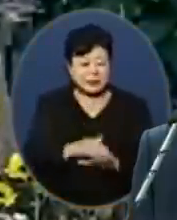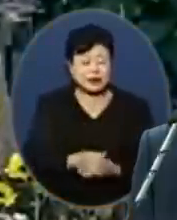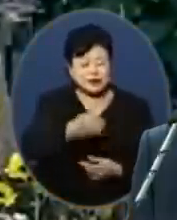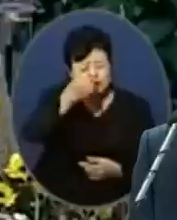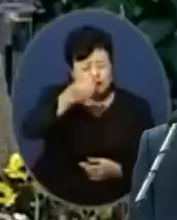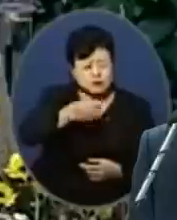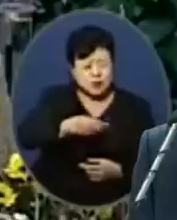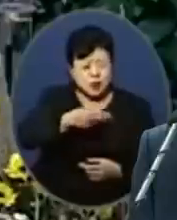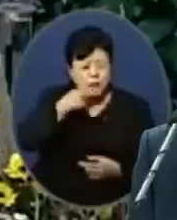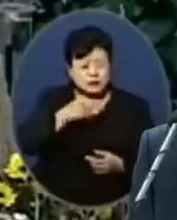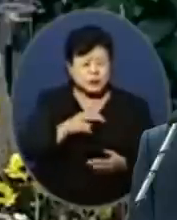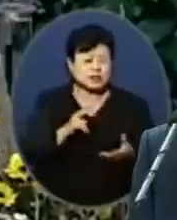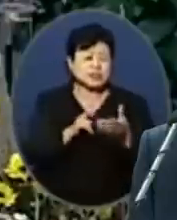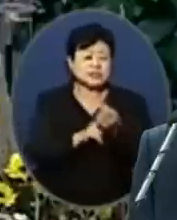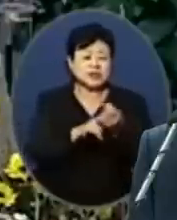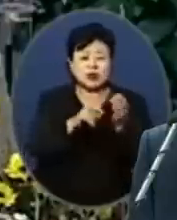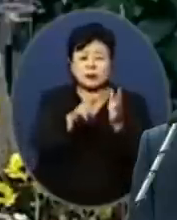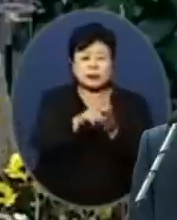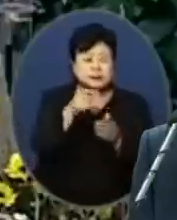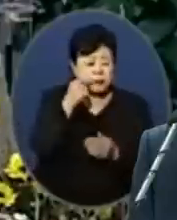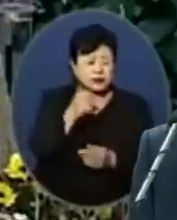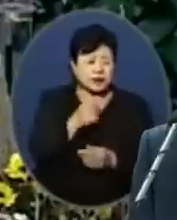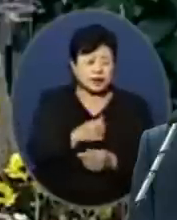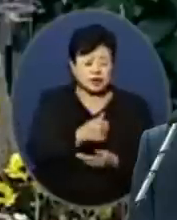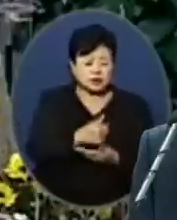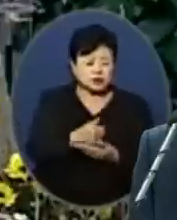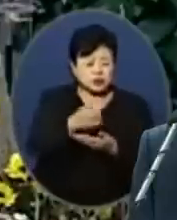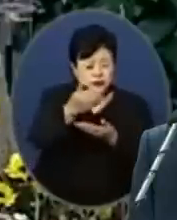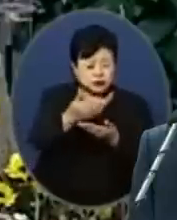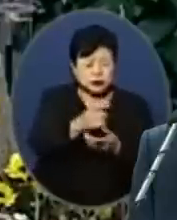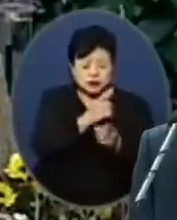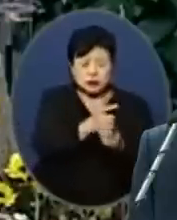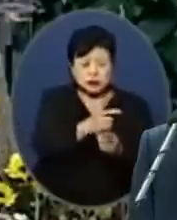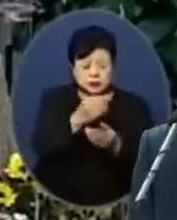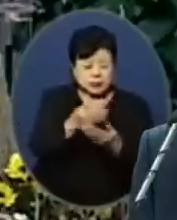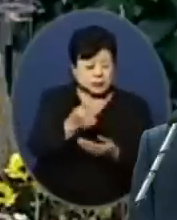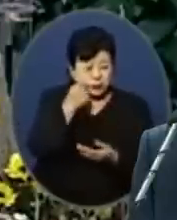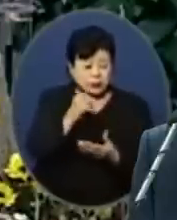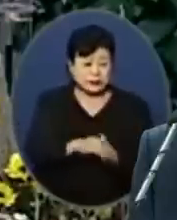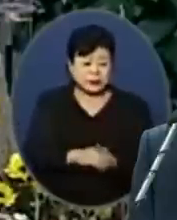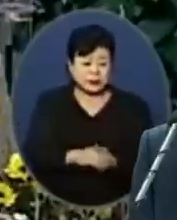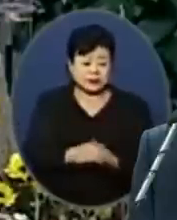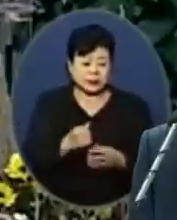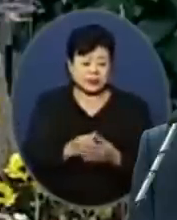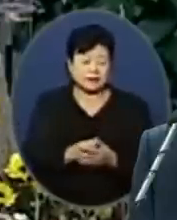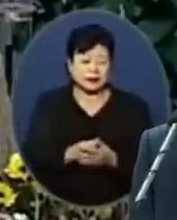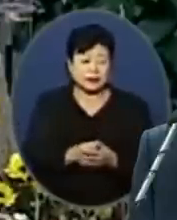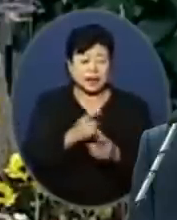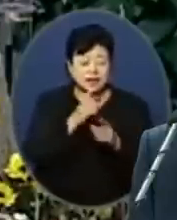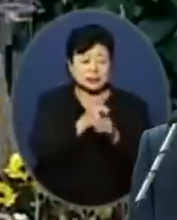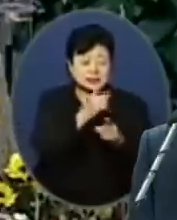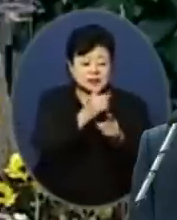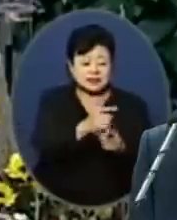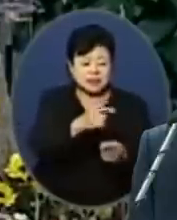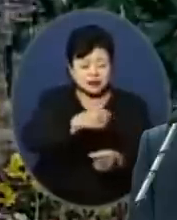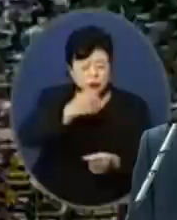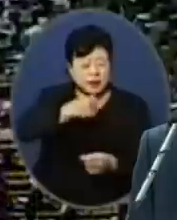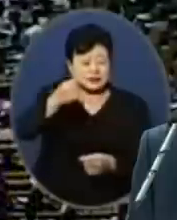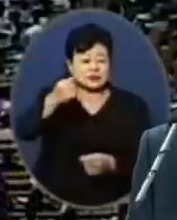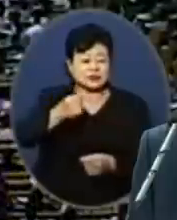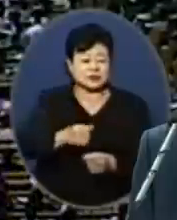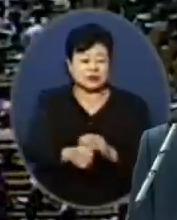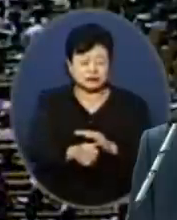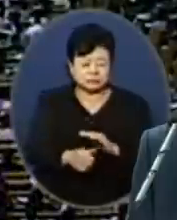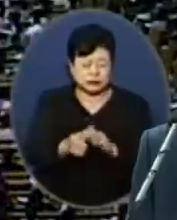꿈이 없으면 기적을 믿을 수 없고 결국 주님께서 주신 승리를 맛볼 수 없습니다. 그러므로 우리는 승리에 대한 꿈을 가지고